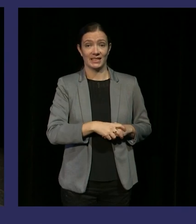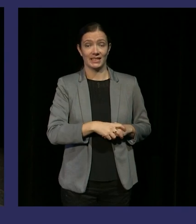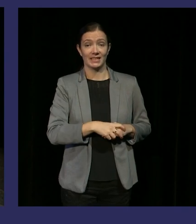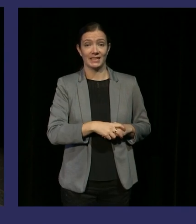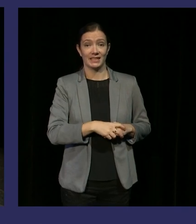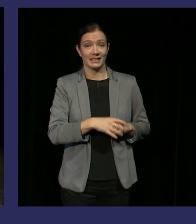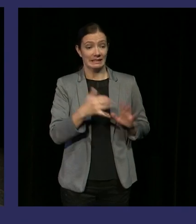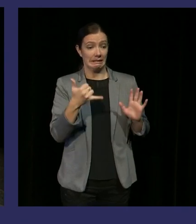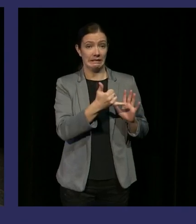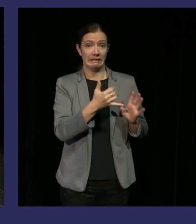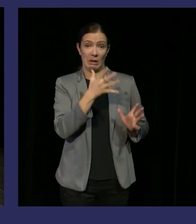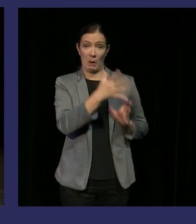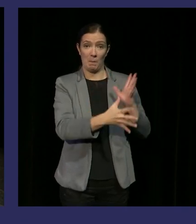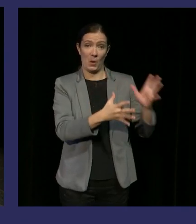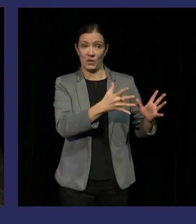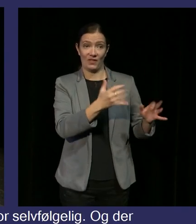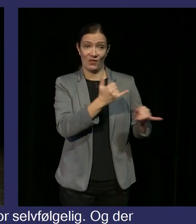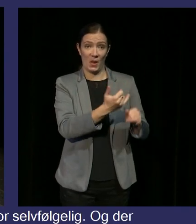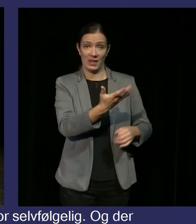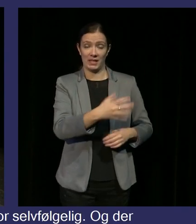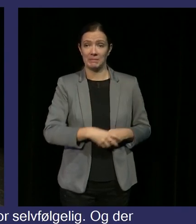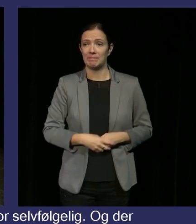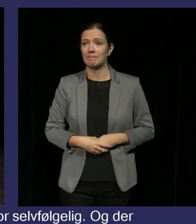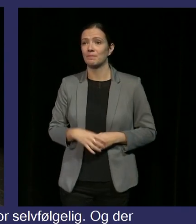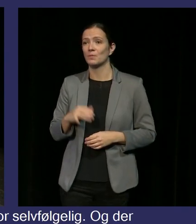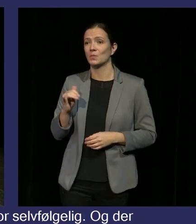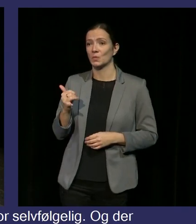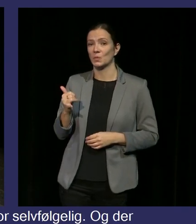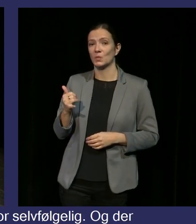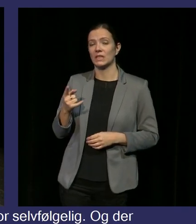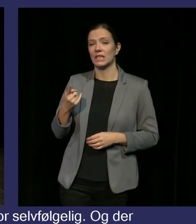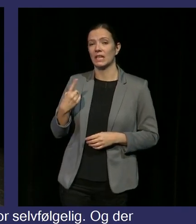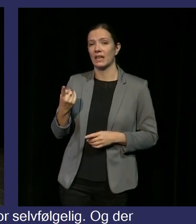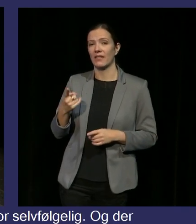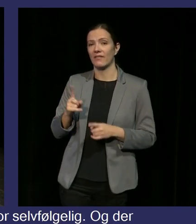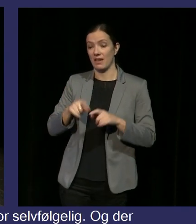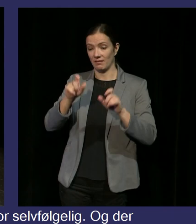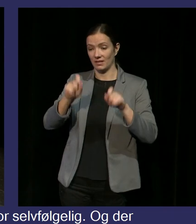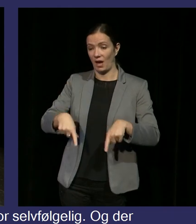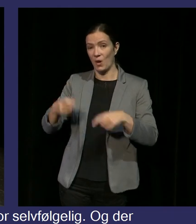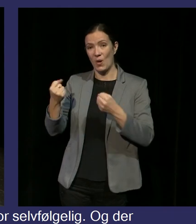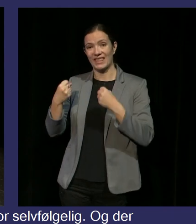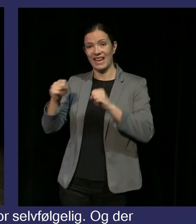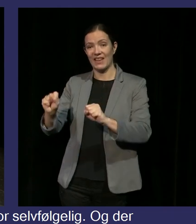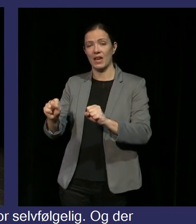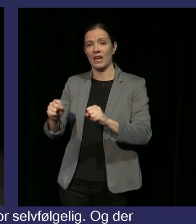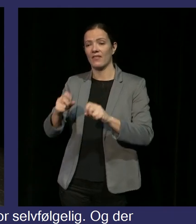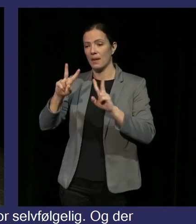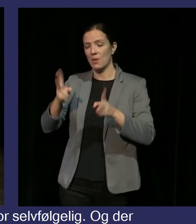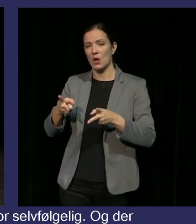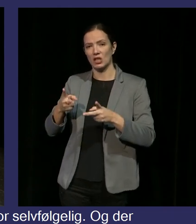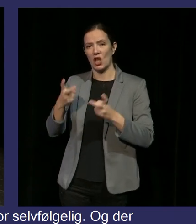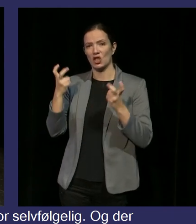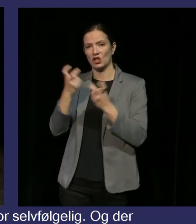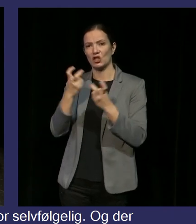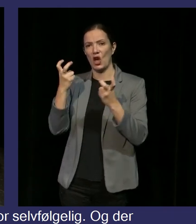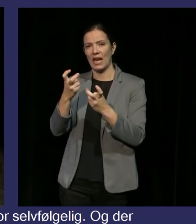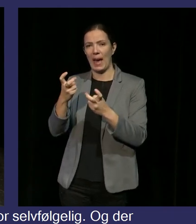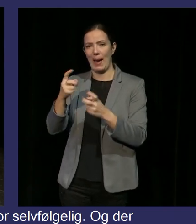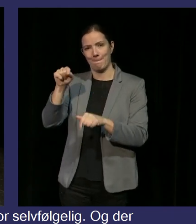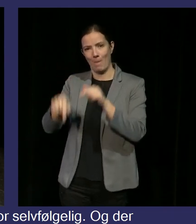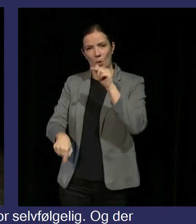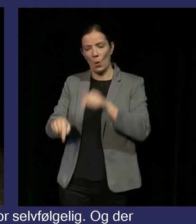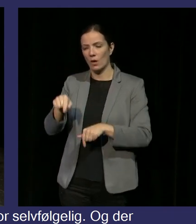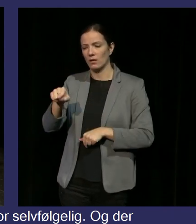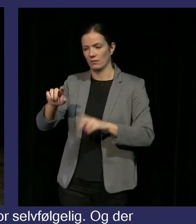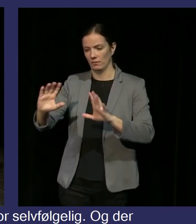sånne roboter? Ja. Ja, altså vi har jo på start og drive så har vi jo, bruker vi jo søkemotor selvfølgelig. Og